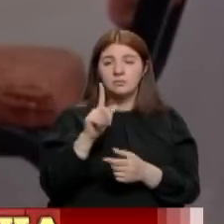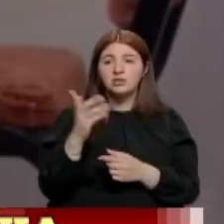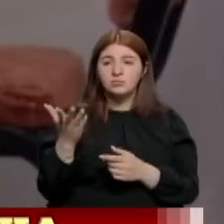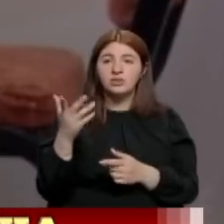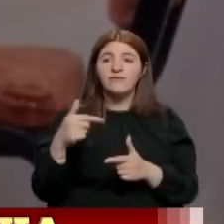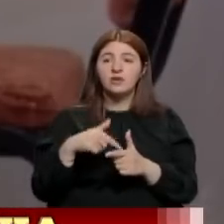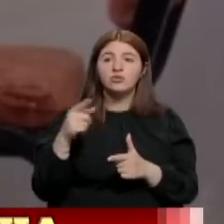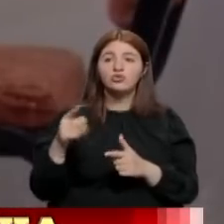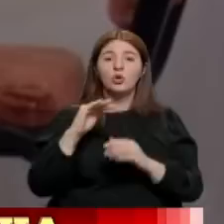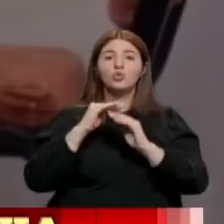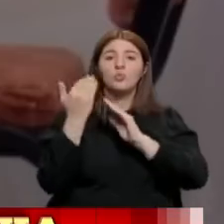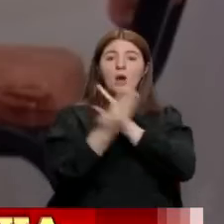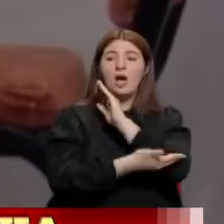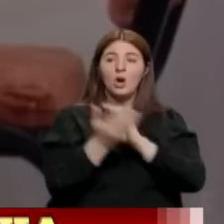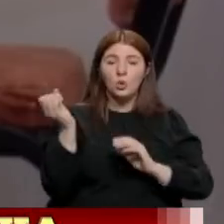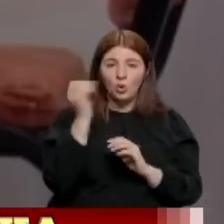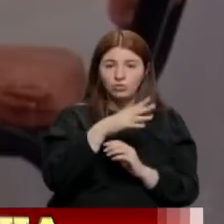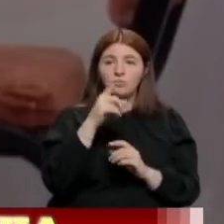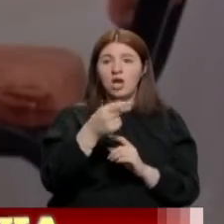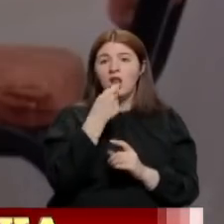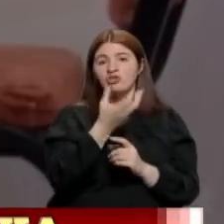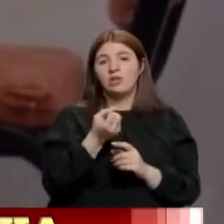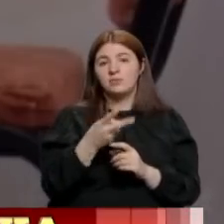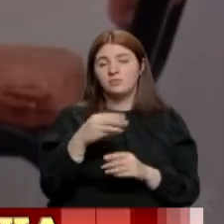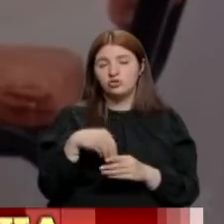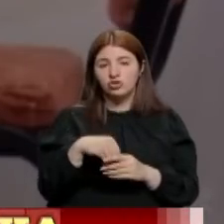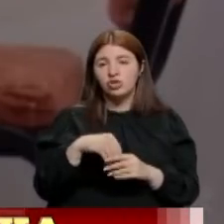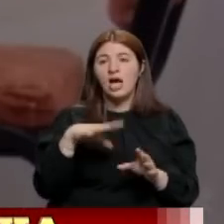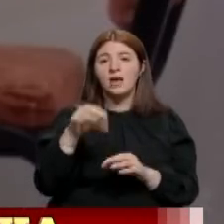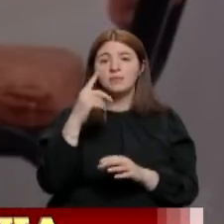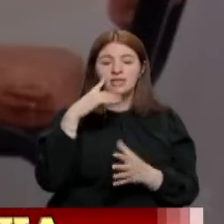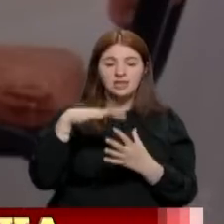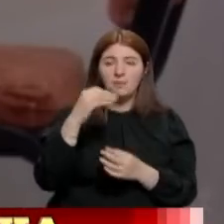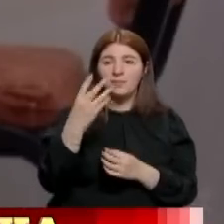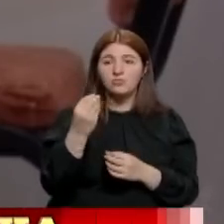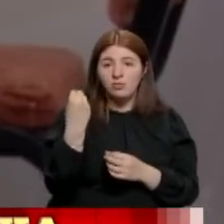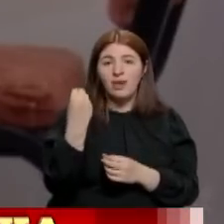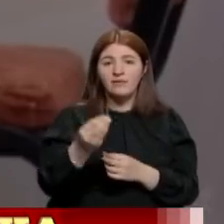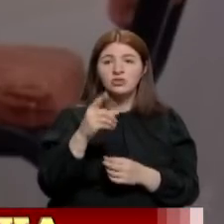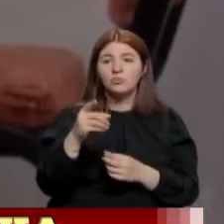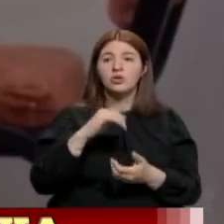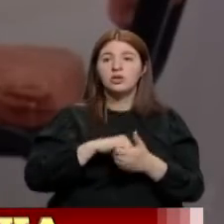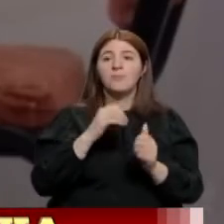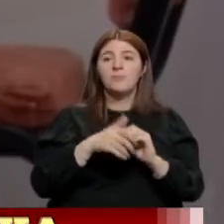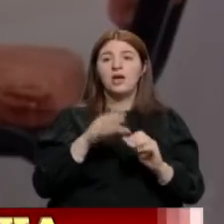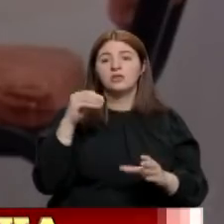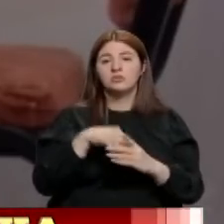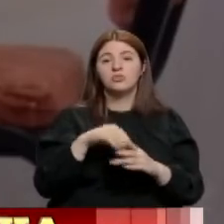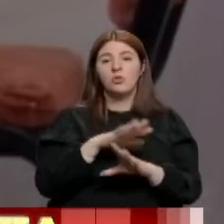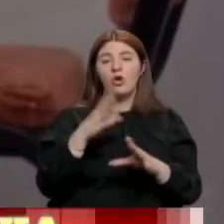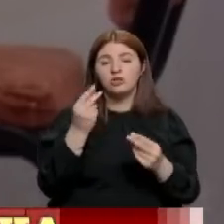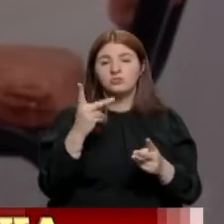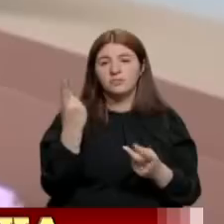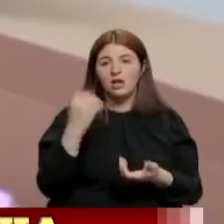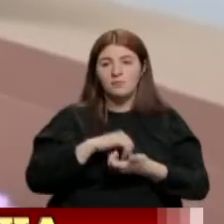ki Fatih şu duaya götürüp Zolgensma ilacını alabilmemiz için. Her bir insan 5 TL dahi verirse bu kampanya tamamlanabilecek